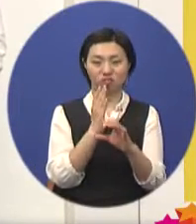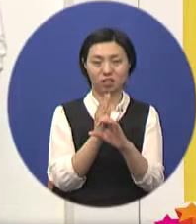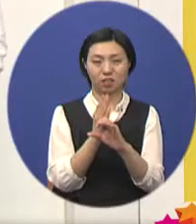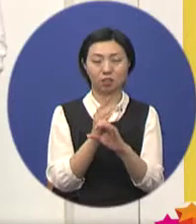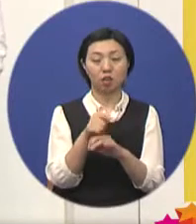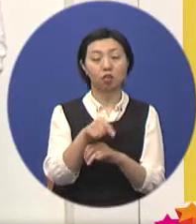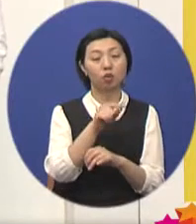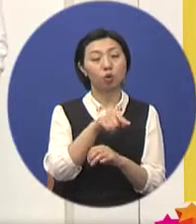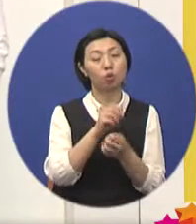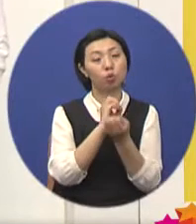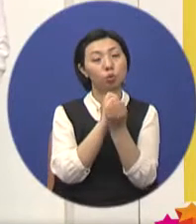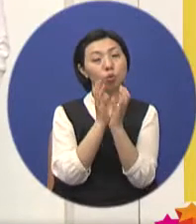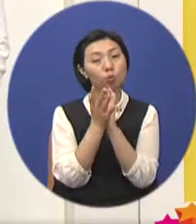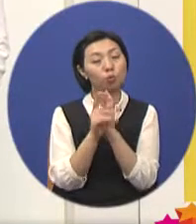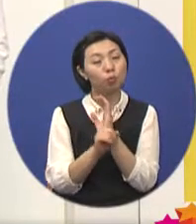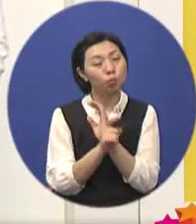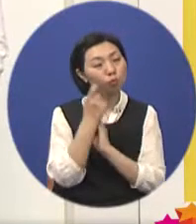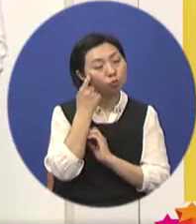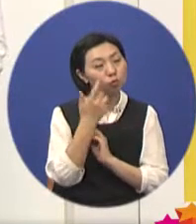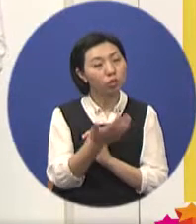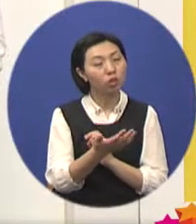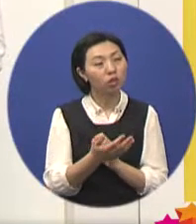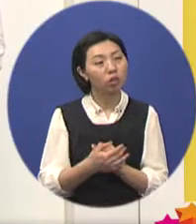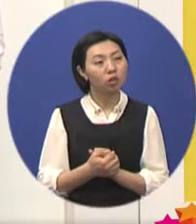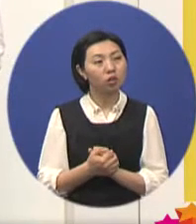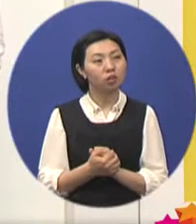고성에는? 요즘은 그거